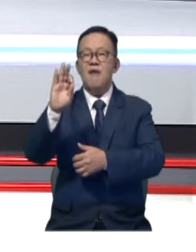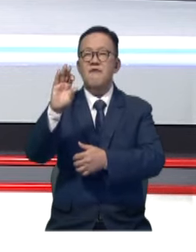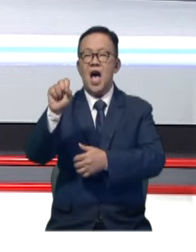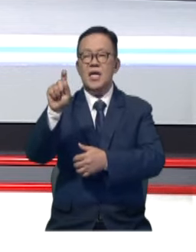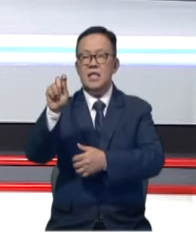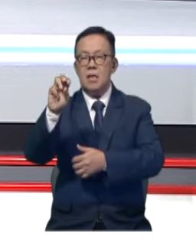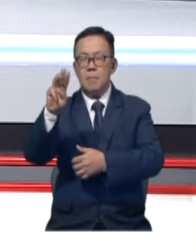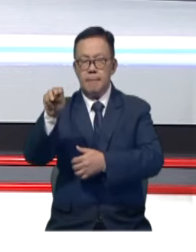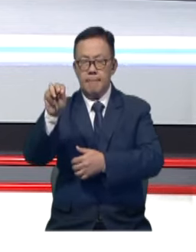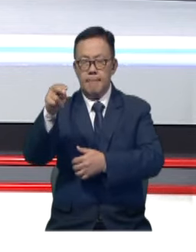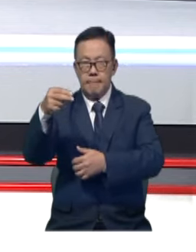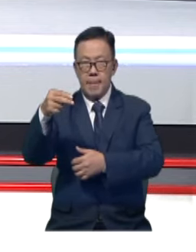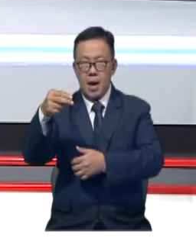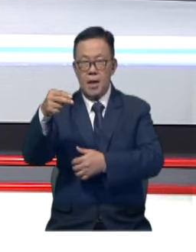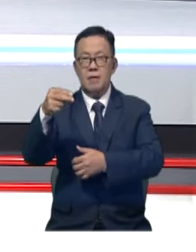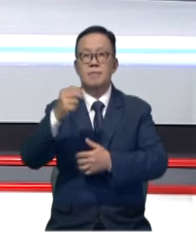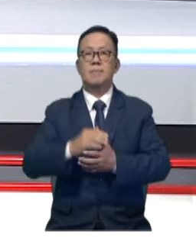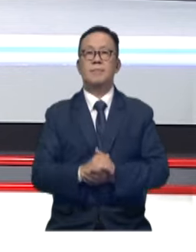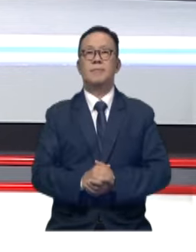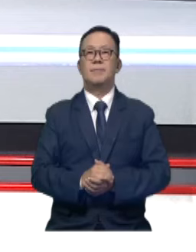Fatimah Az-Zahra Raihanul Bolkiah.